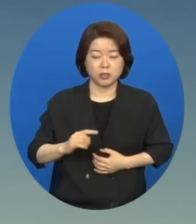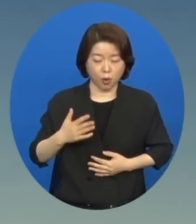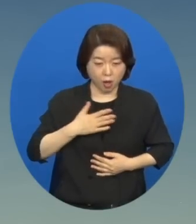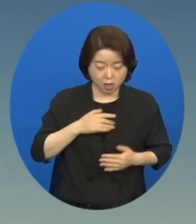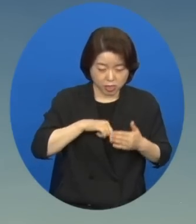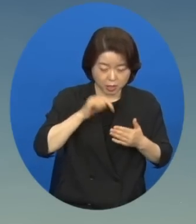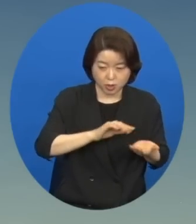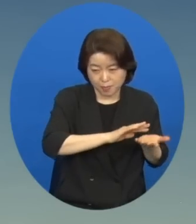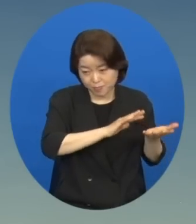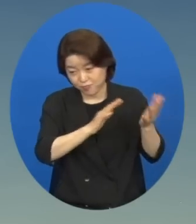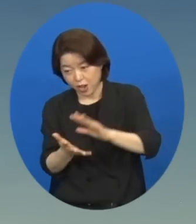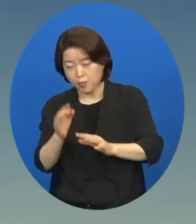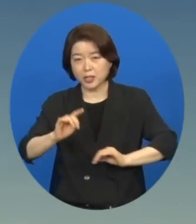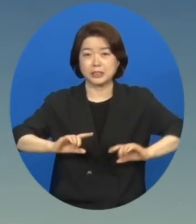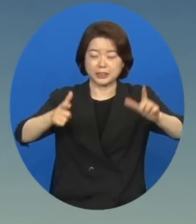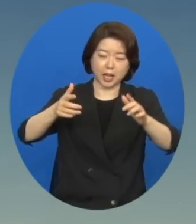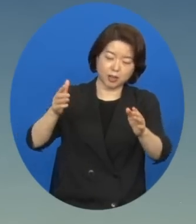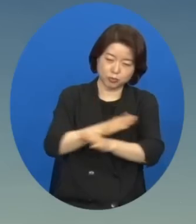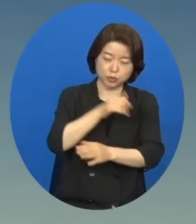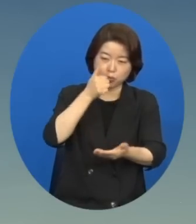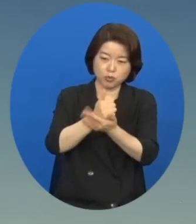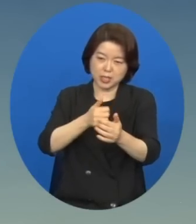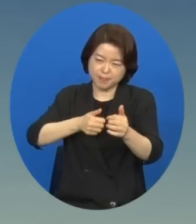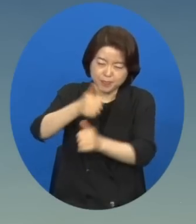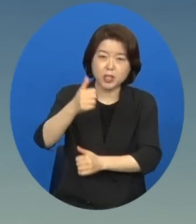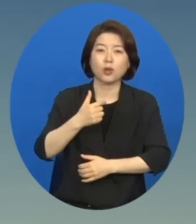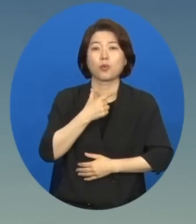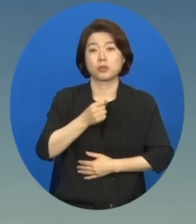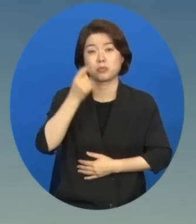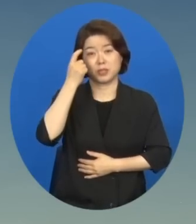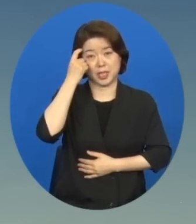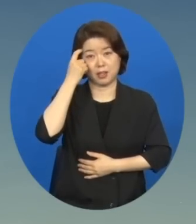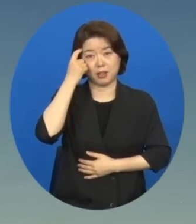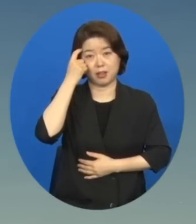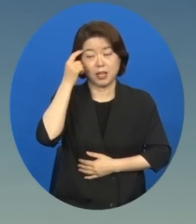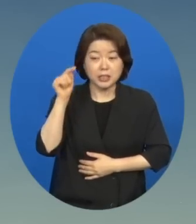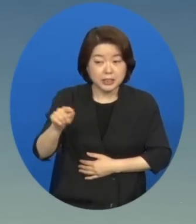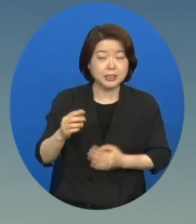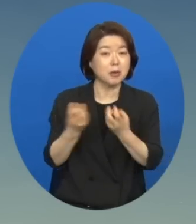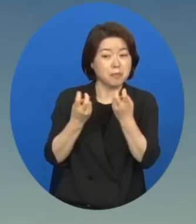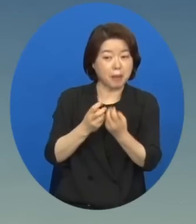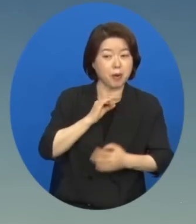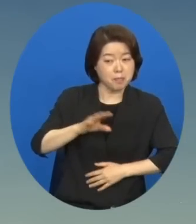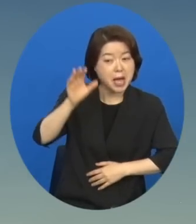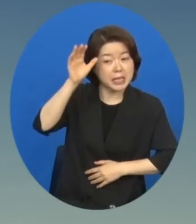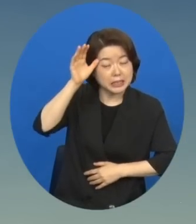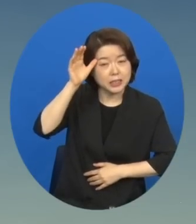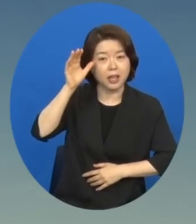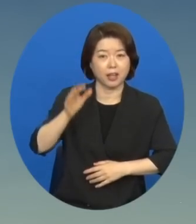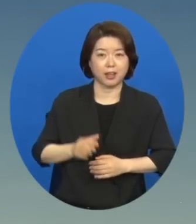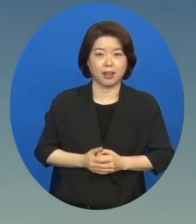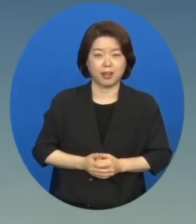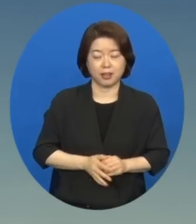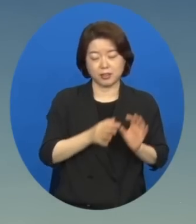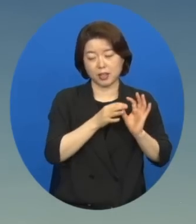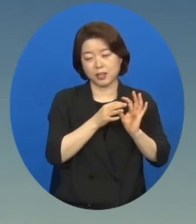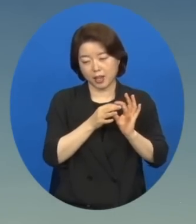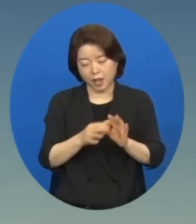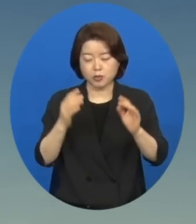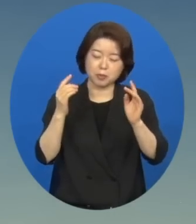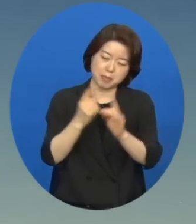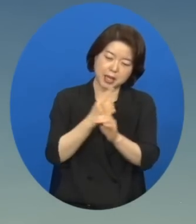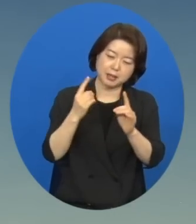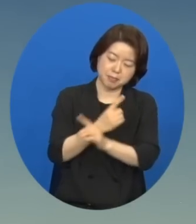뒤집어지는 그날로 죄를 이기려고 했던 거예요. 그렇게만 기대하며 살았지 꾸준히